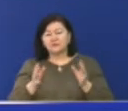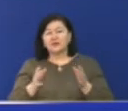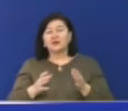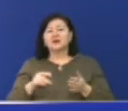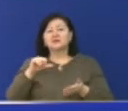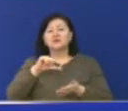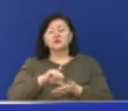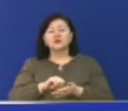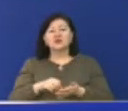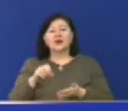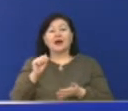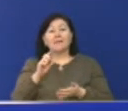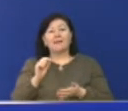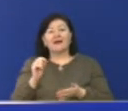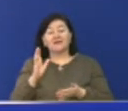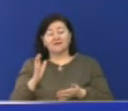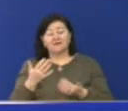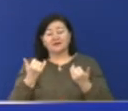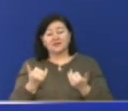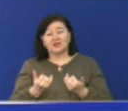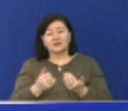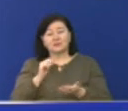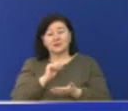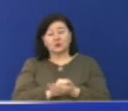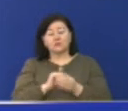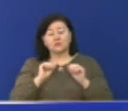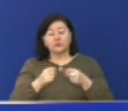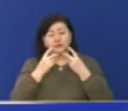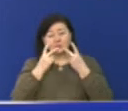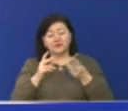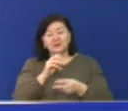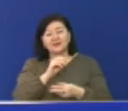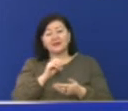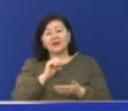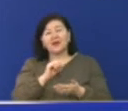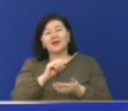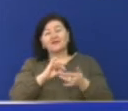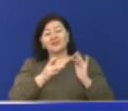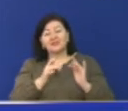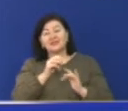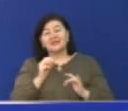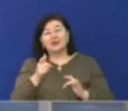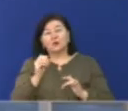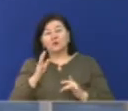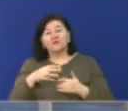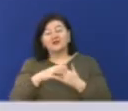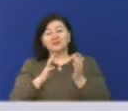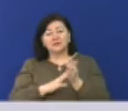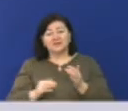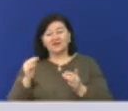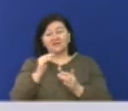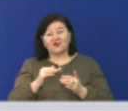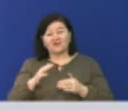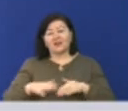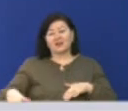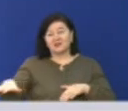общественного развития Данияра Абаева. С данным документом можно ознакомиться на сайте egov.kz. А 18 февраля в городе Нур-Султан на